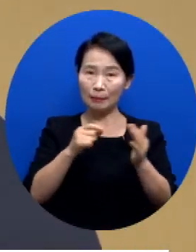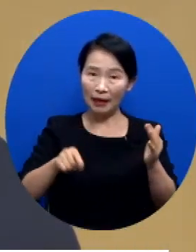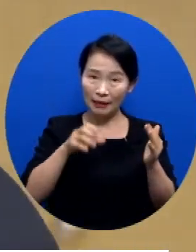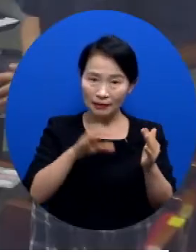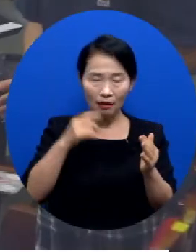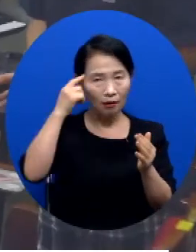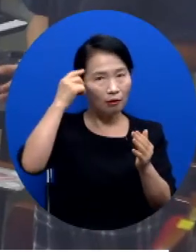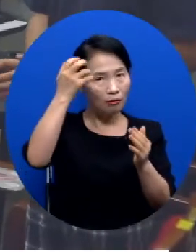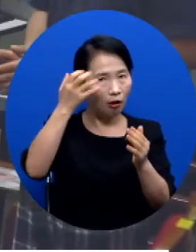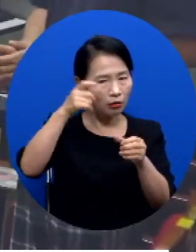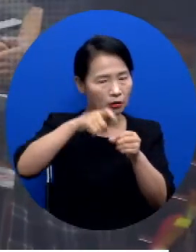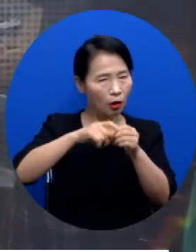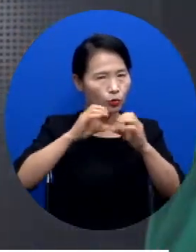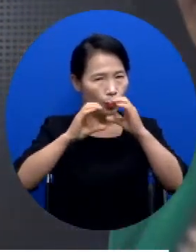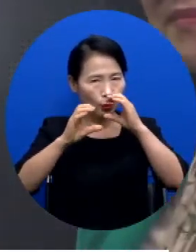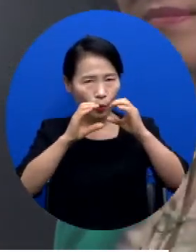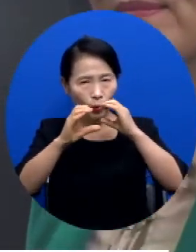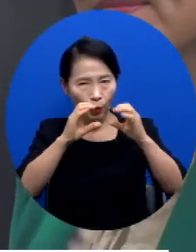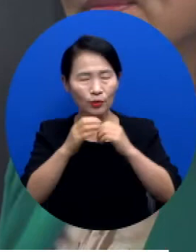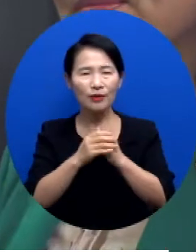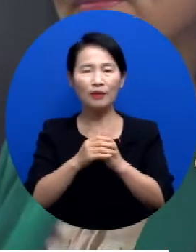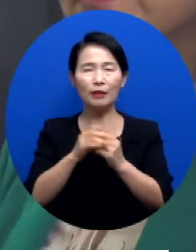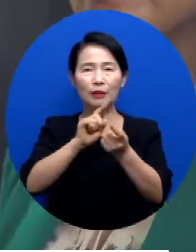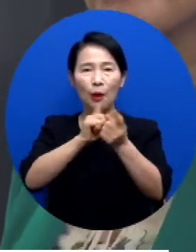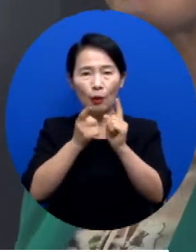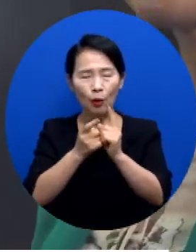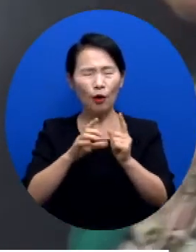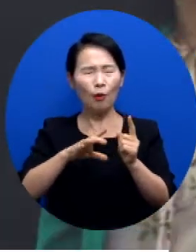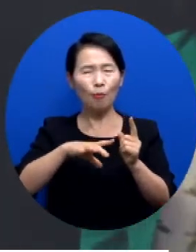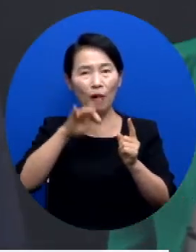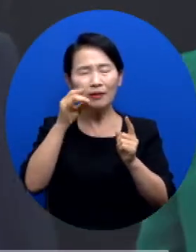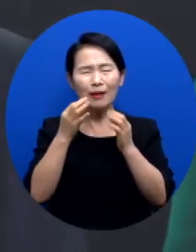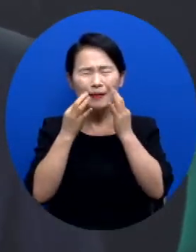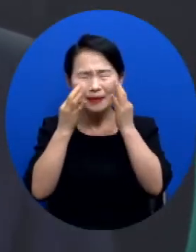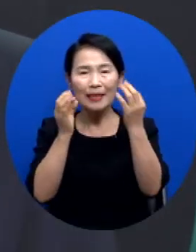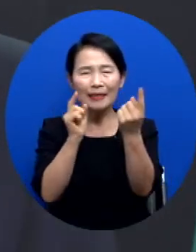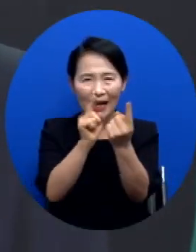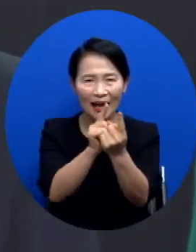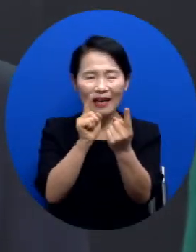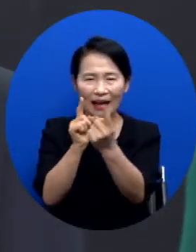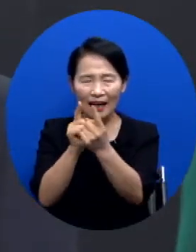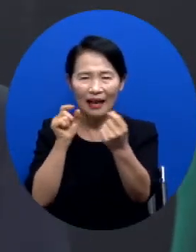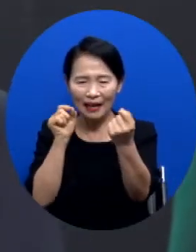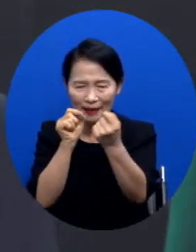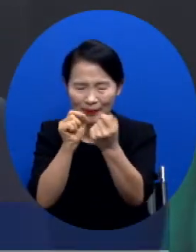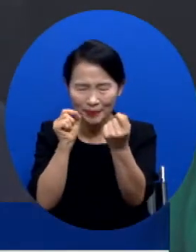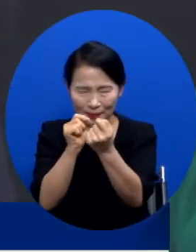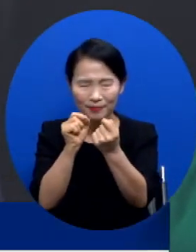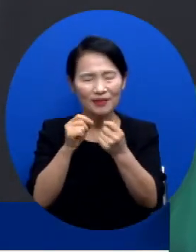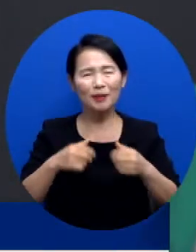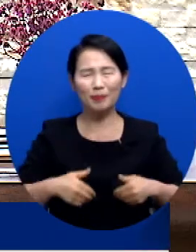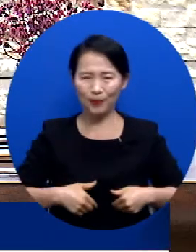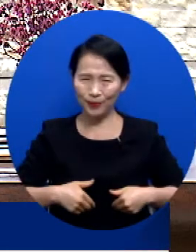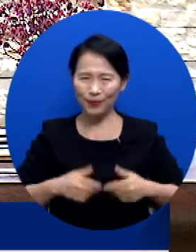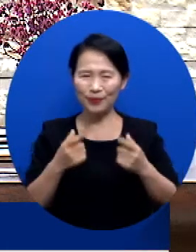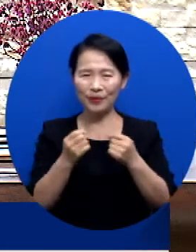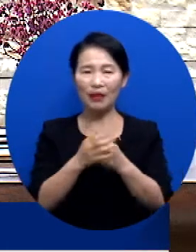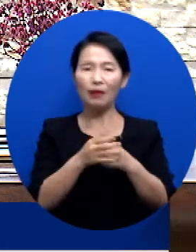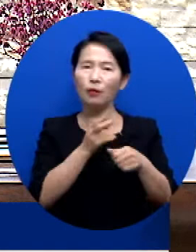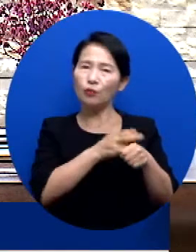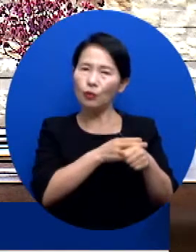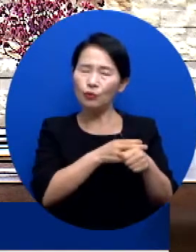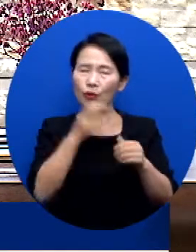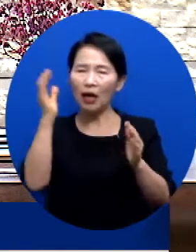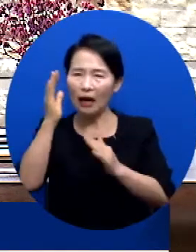영적으로 소통하며 서로에게 먼저 다가가는 노력이 필요하다고 전했습니다. 교수나 학생들 간에 그런